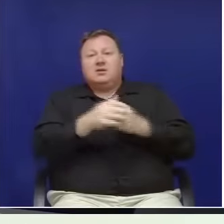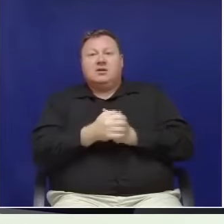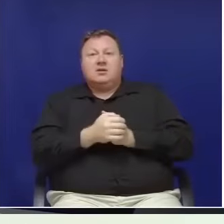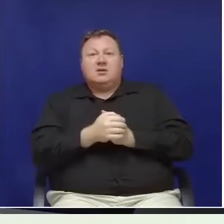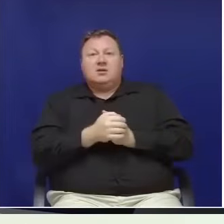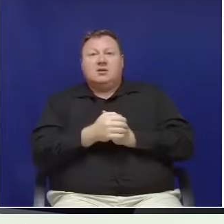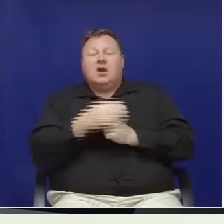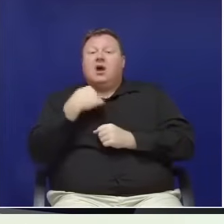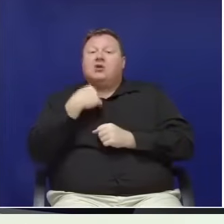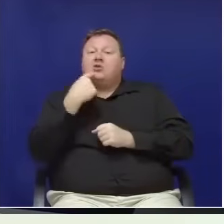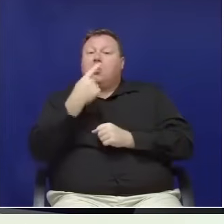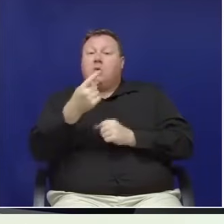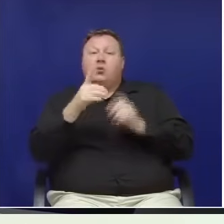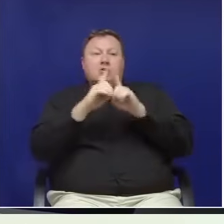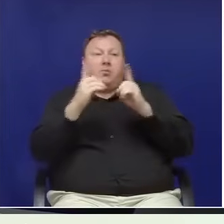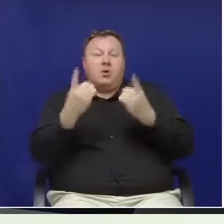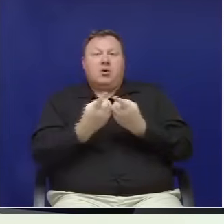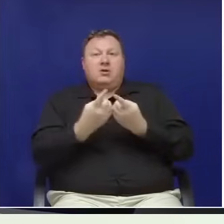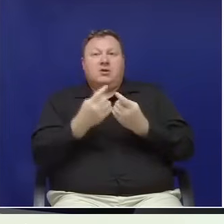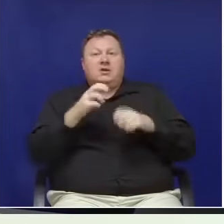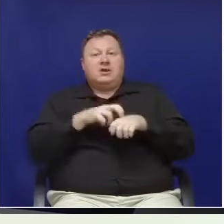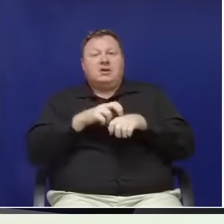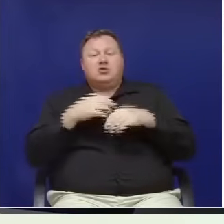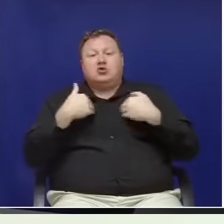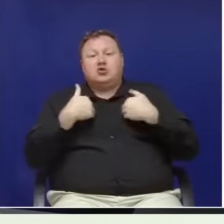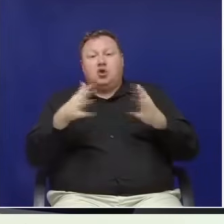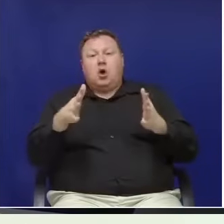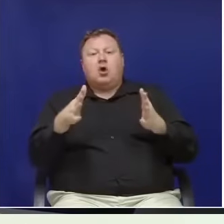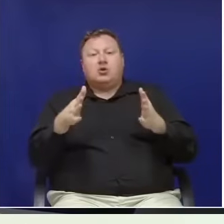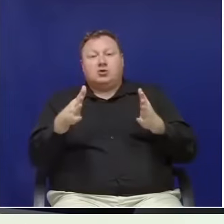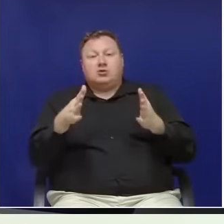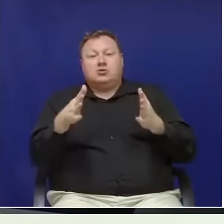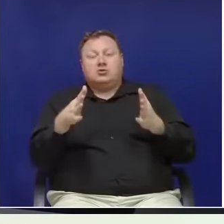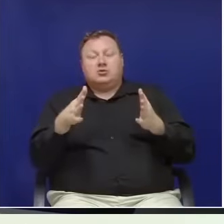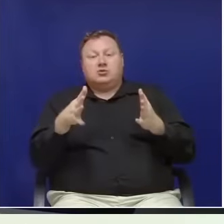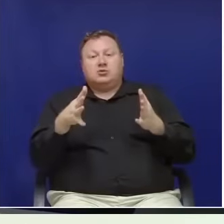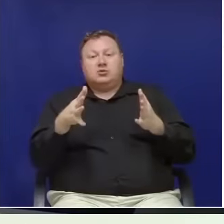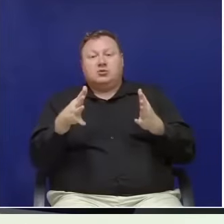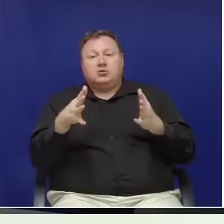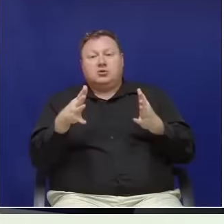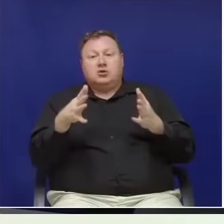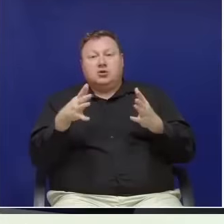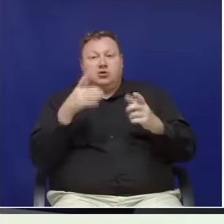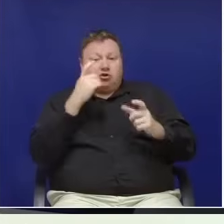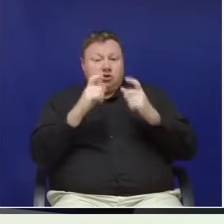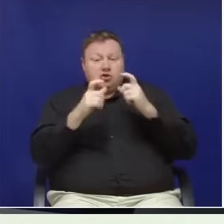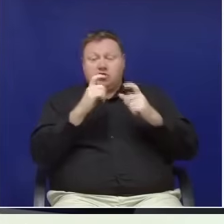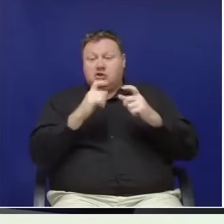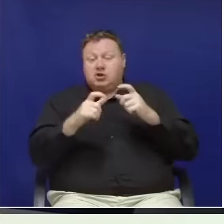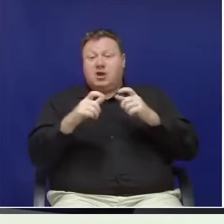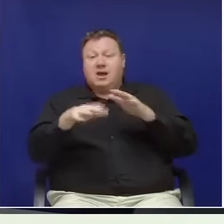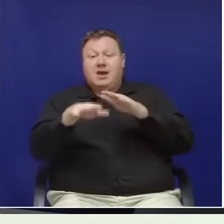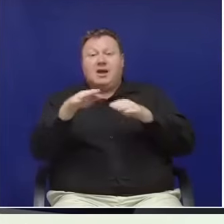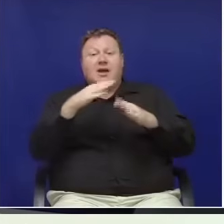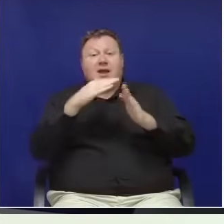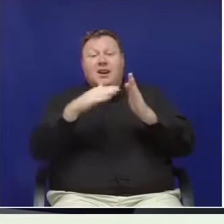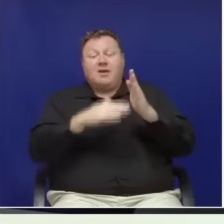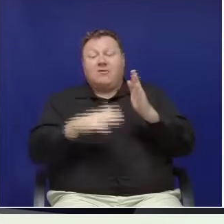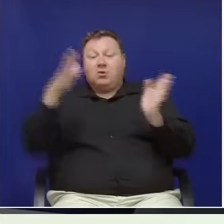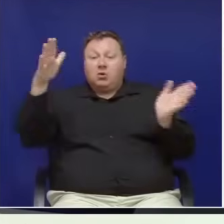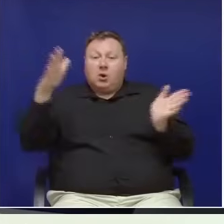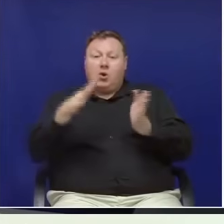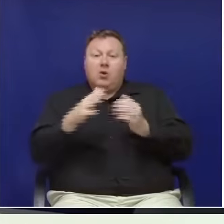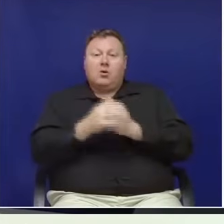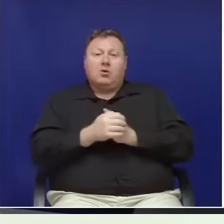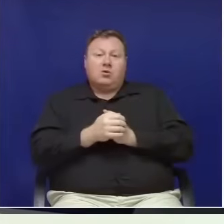begin om die laer vlakke wat ons dan moet bemagtig om meer mense te kry. Ek is